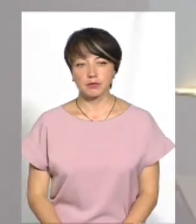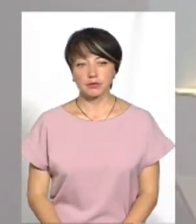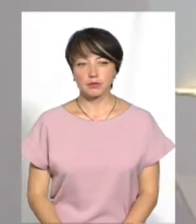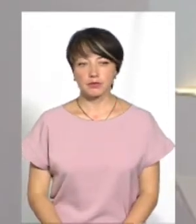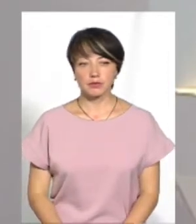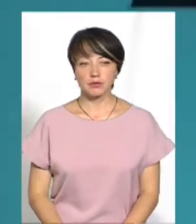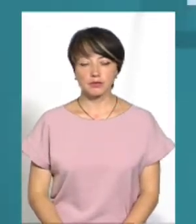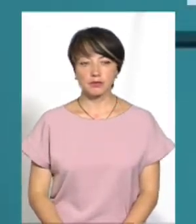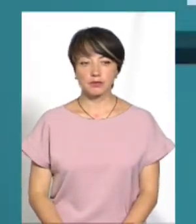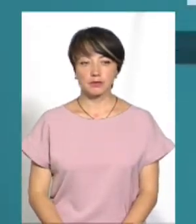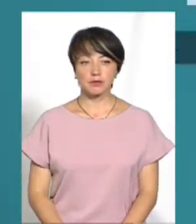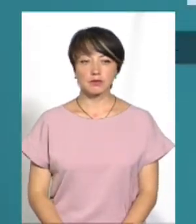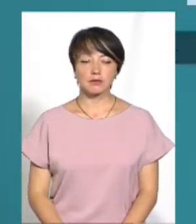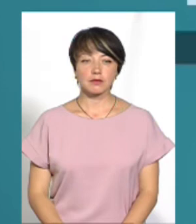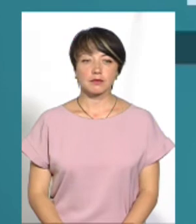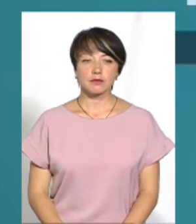подивимося.